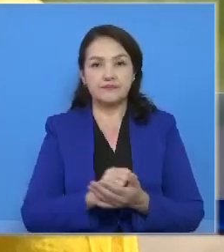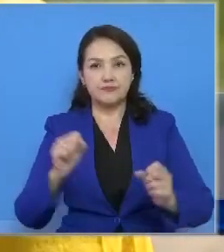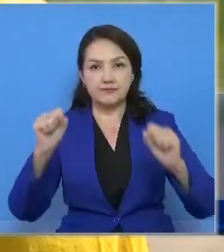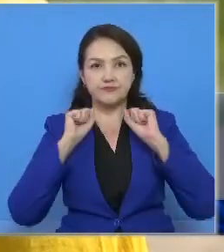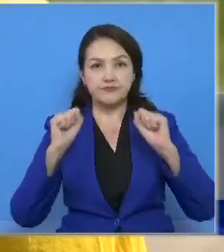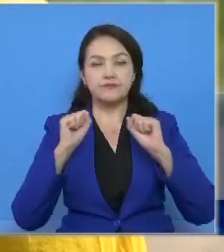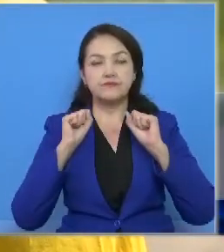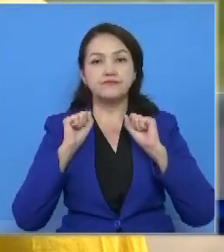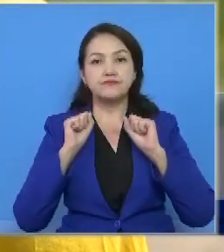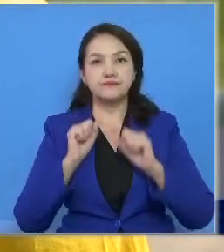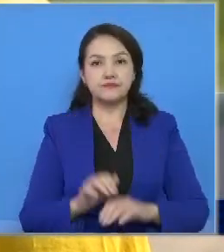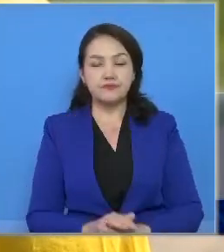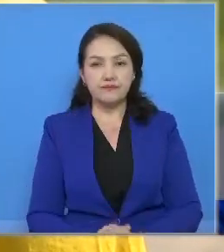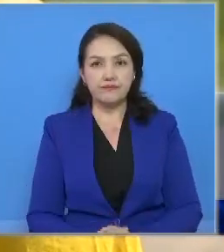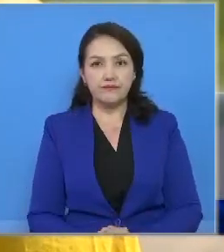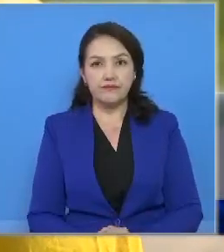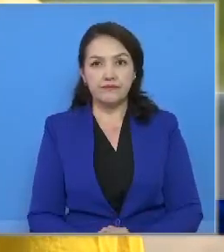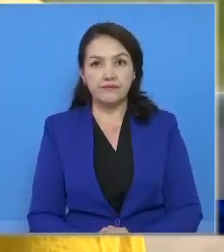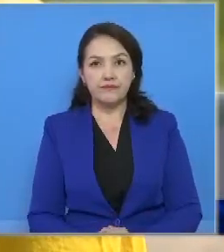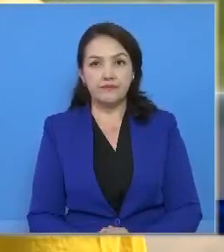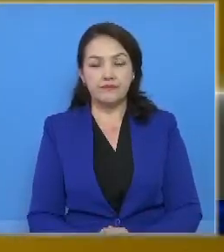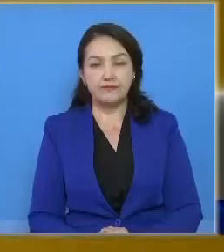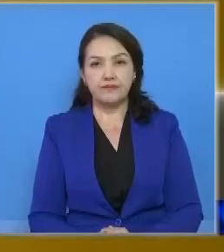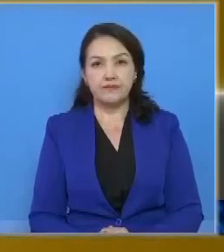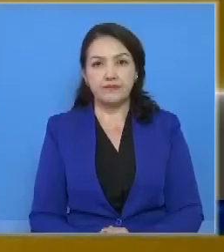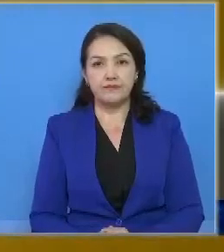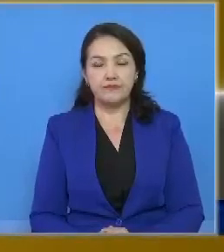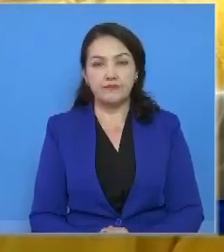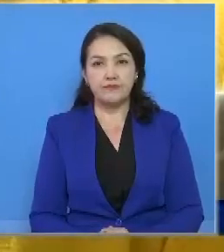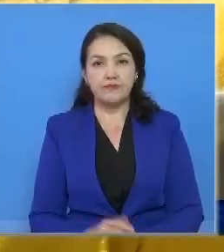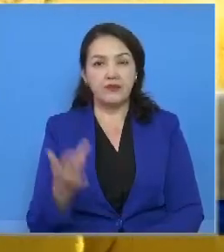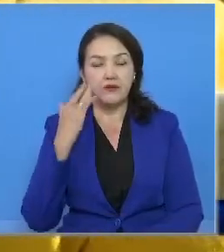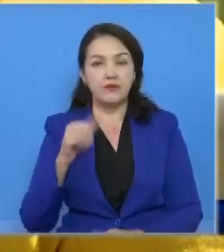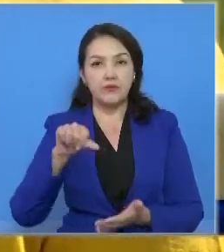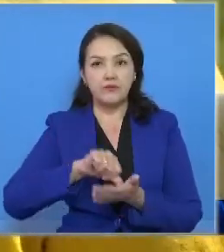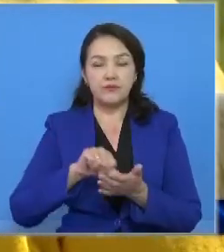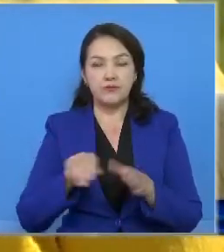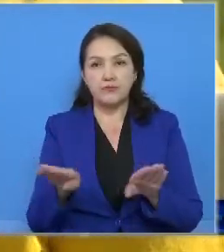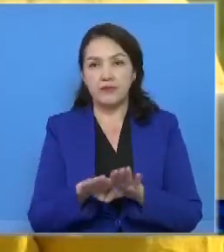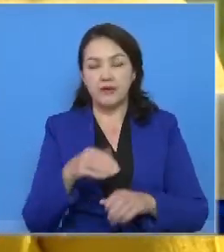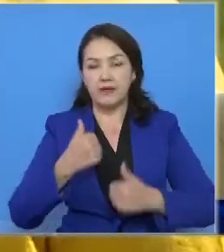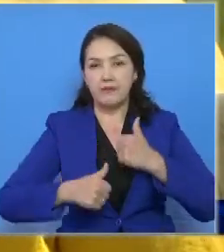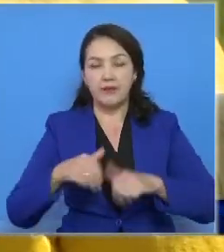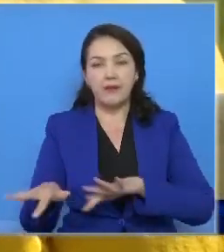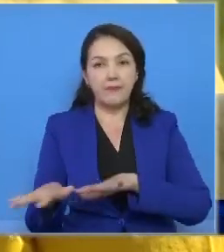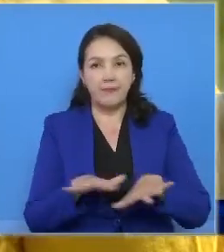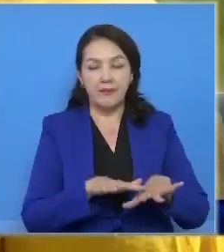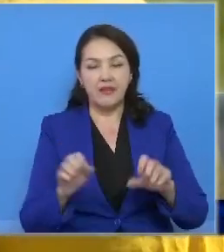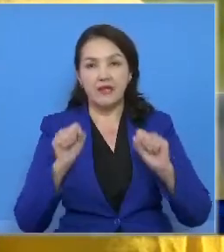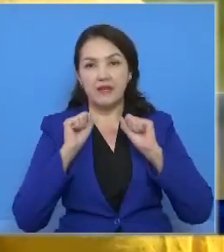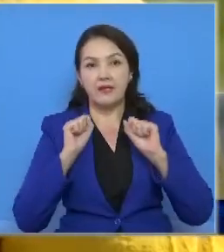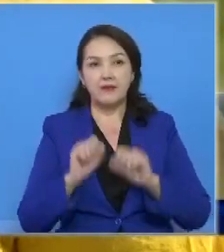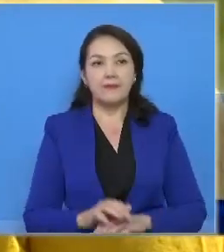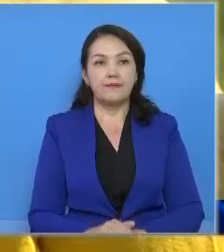спортом придерживаться здорового образа жизни мы всегда участвуем в этих таких мероприятиях спортивных